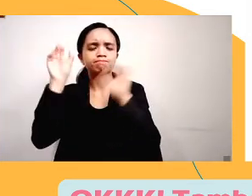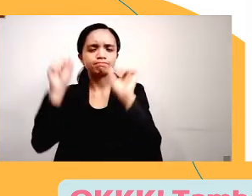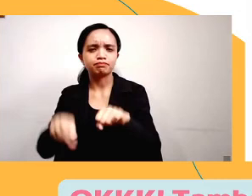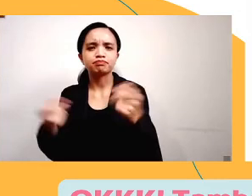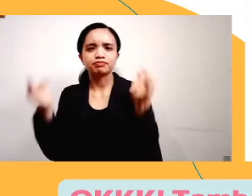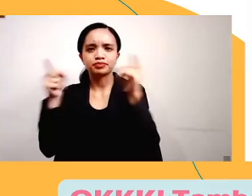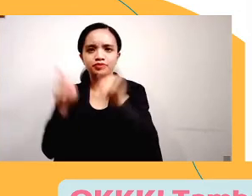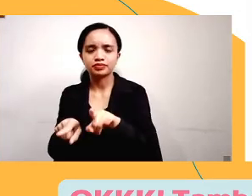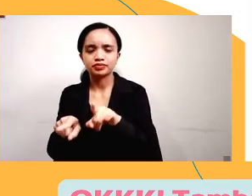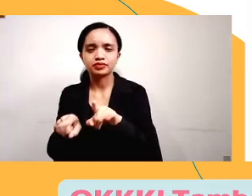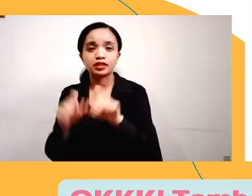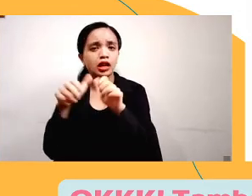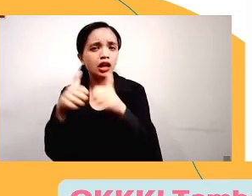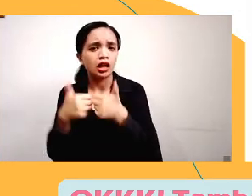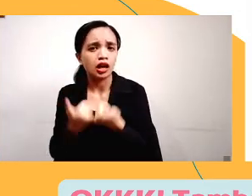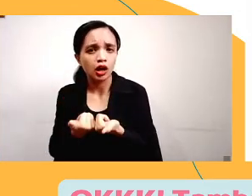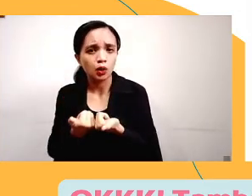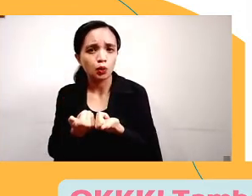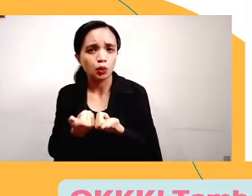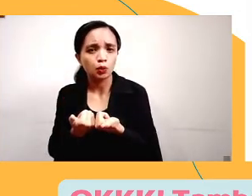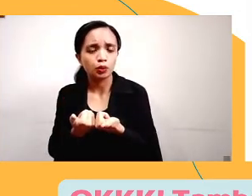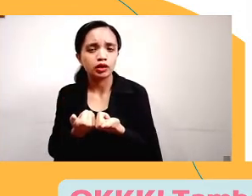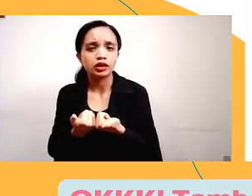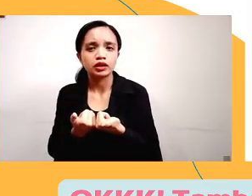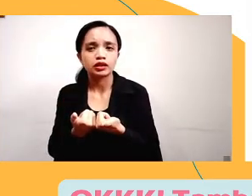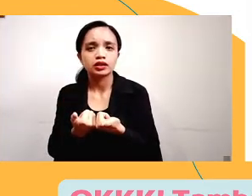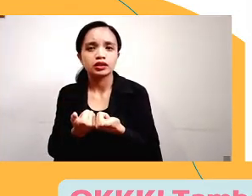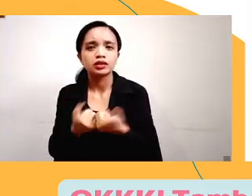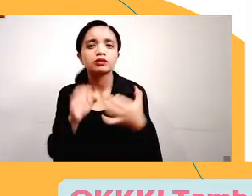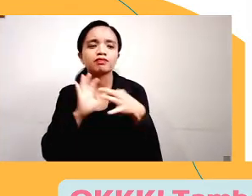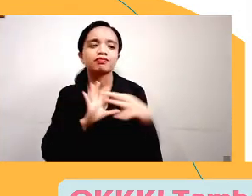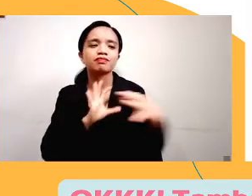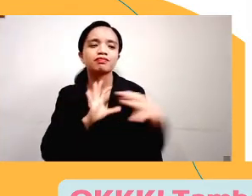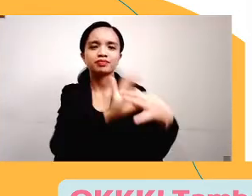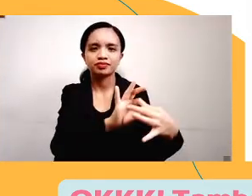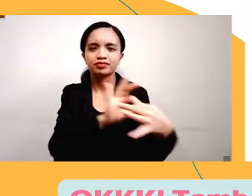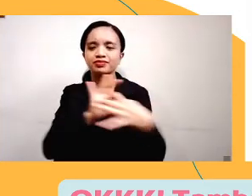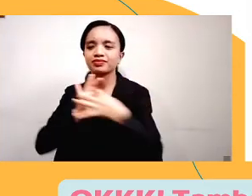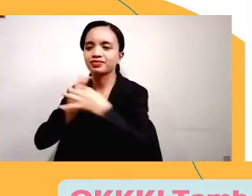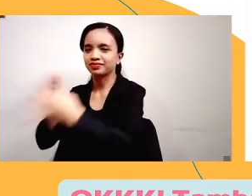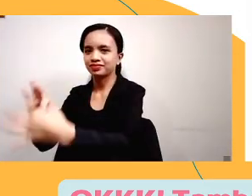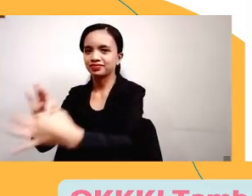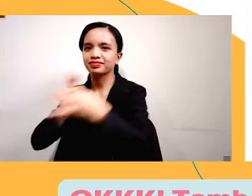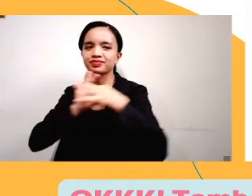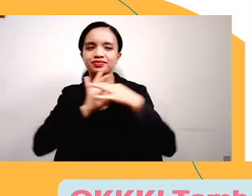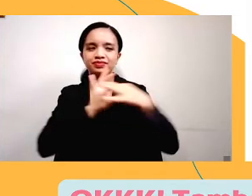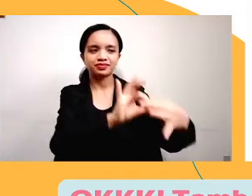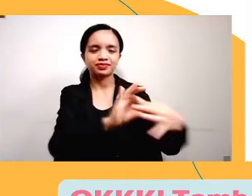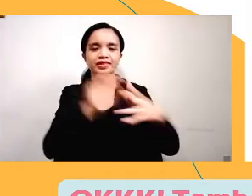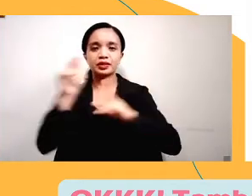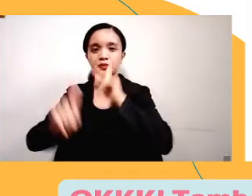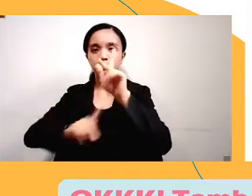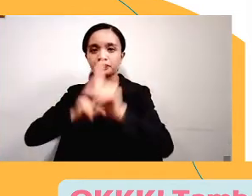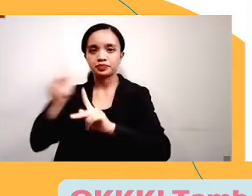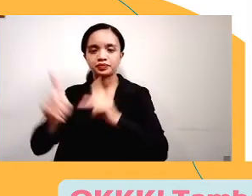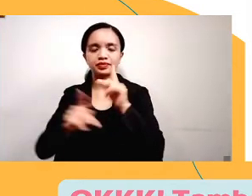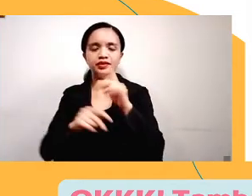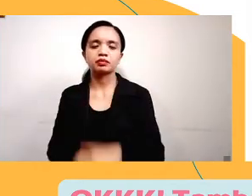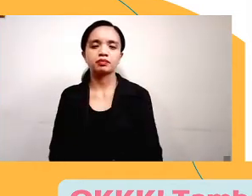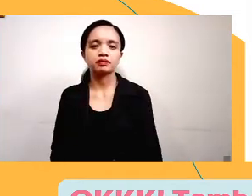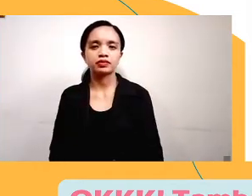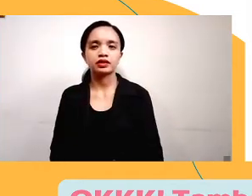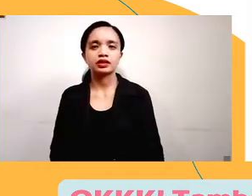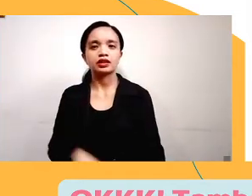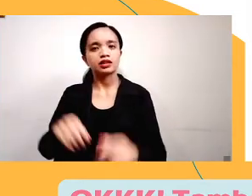sa pamamagitan ng ating connectedness sa ating kapwa. Di ba yung mga sagot nyo kanina, no? Interacting with people, social